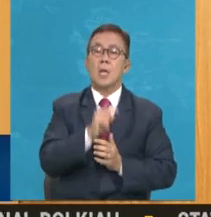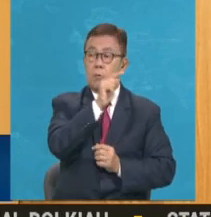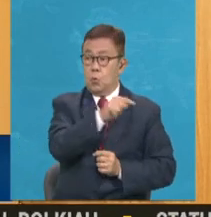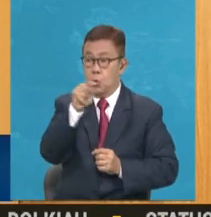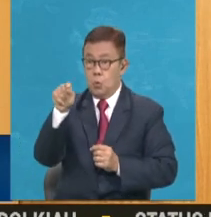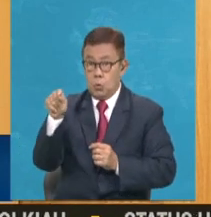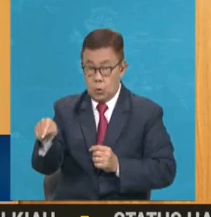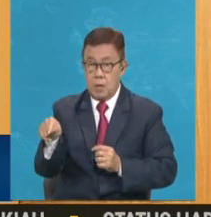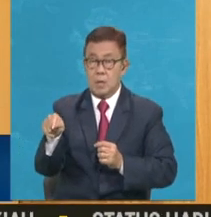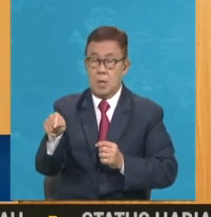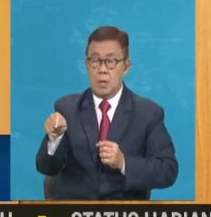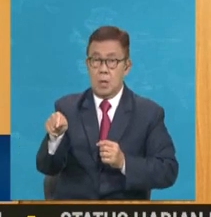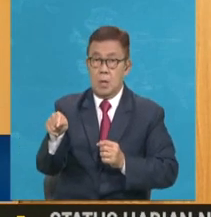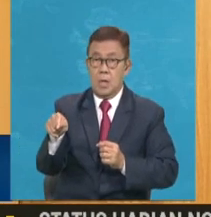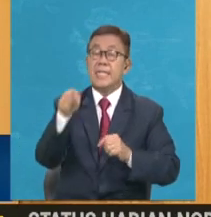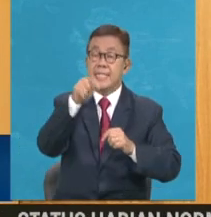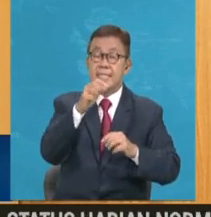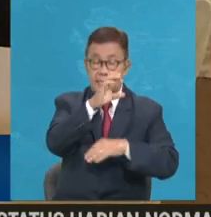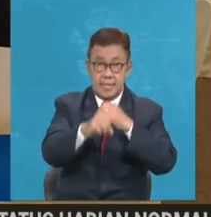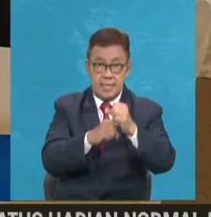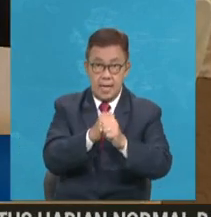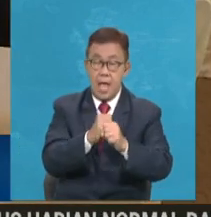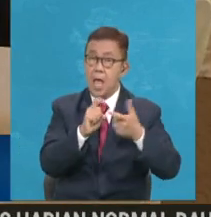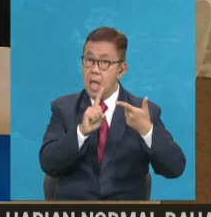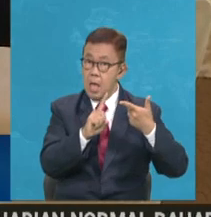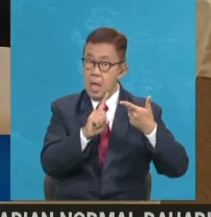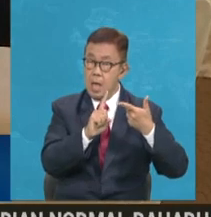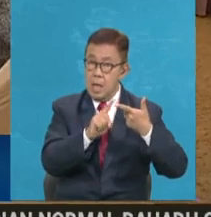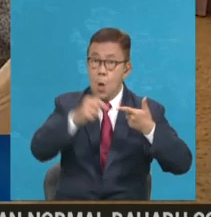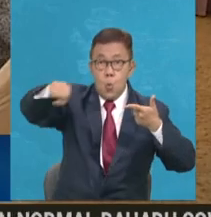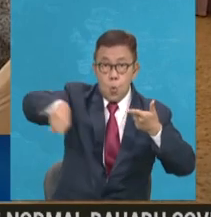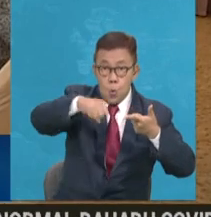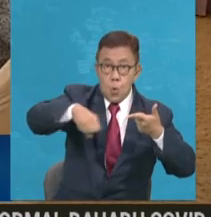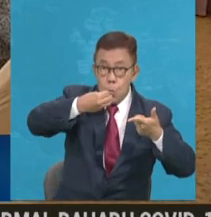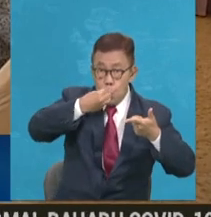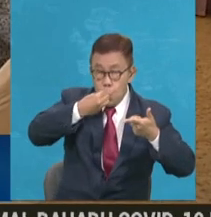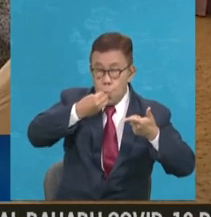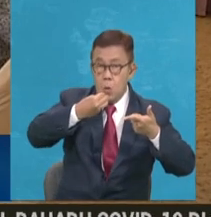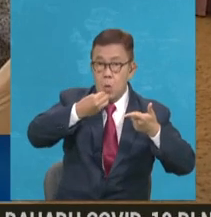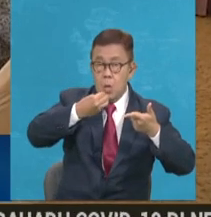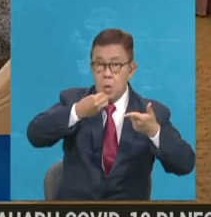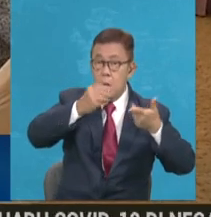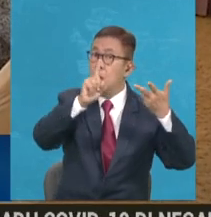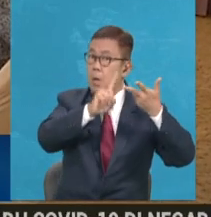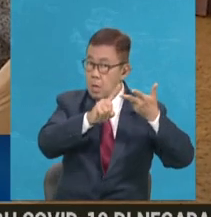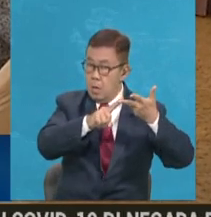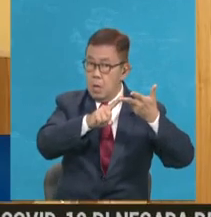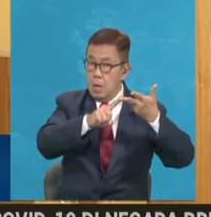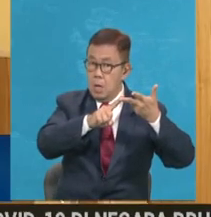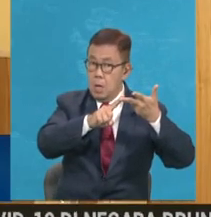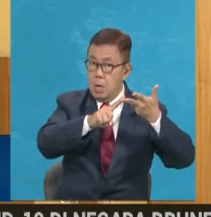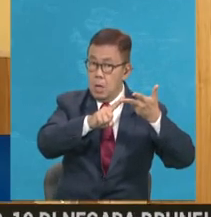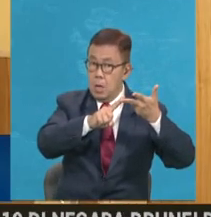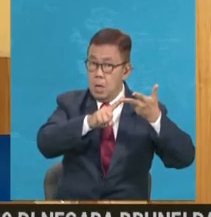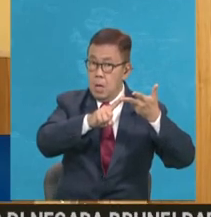otomotif akan dilaksanakan pada tahun ini merekalah bidang masakan dan penghematan profesional dan bidang penyejuk